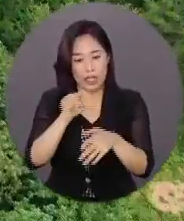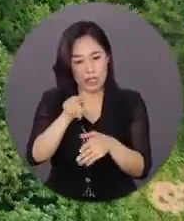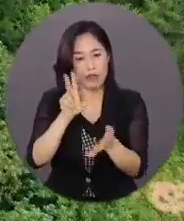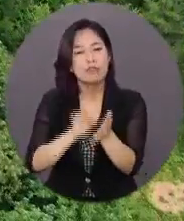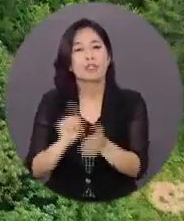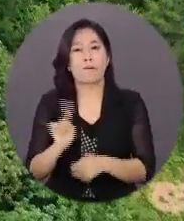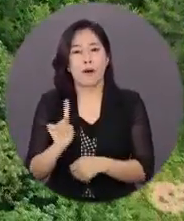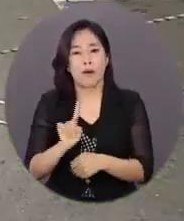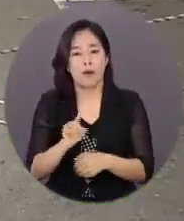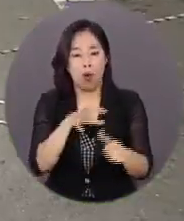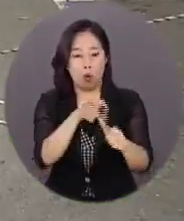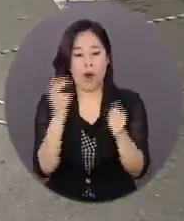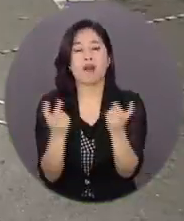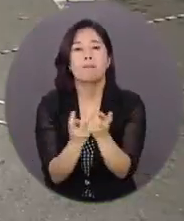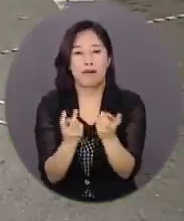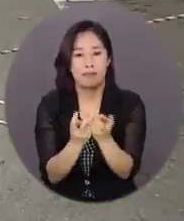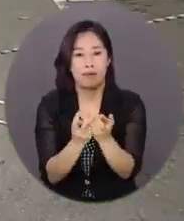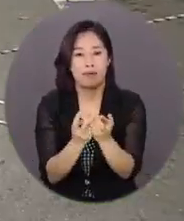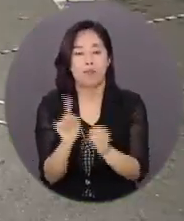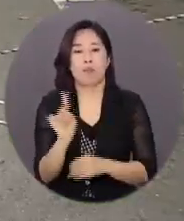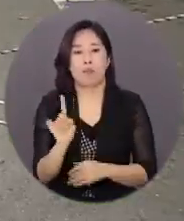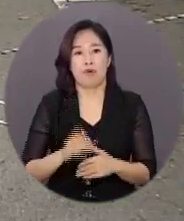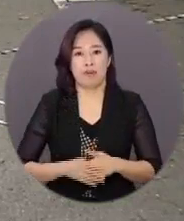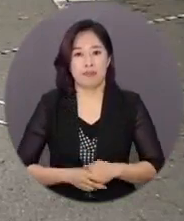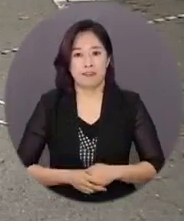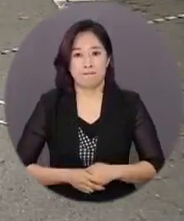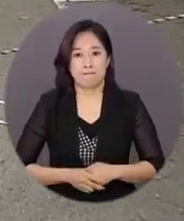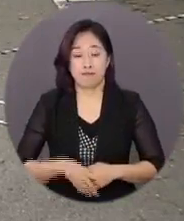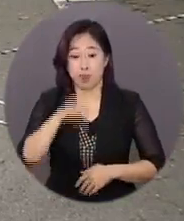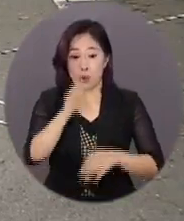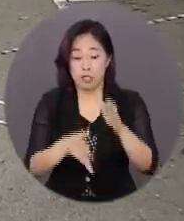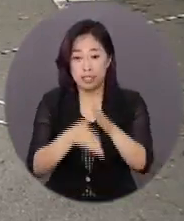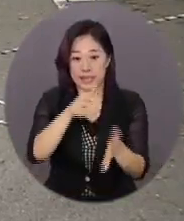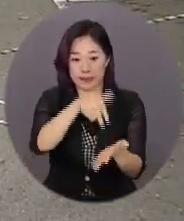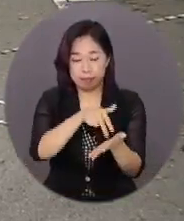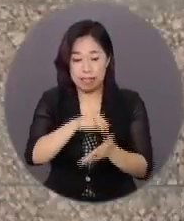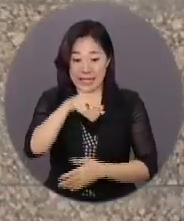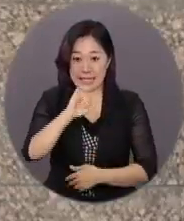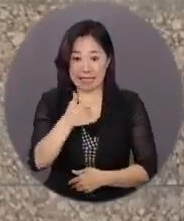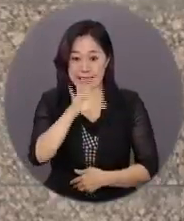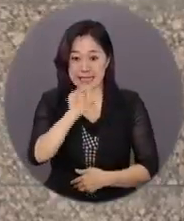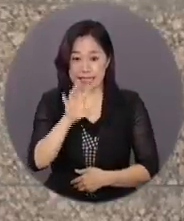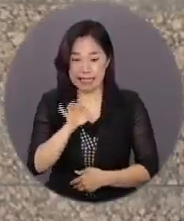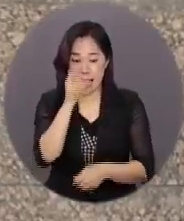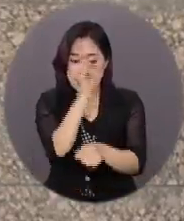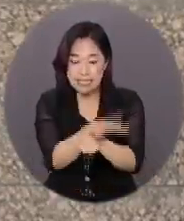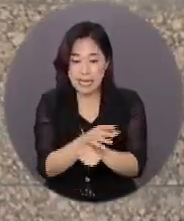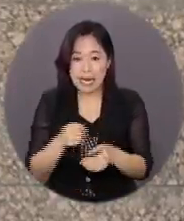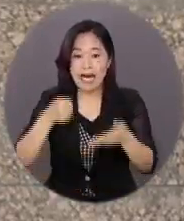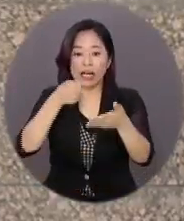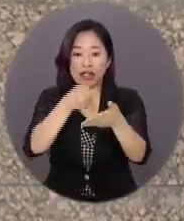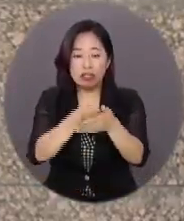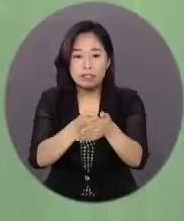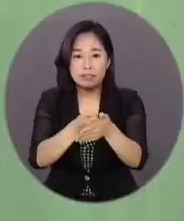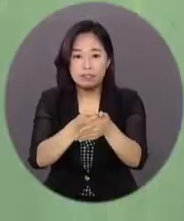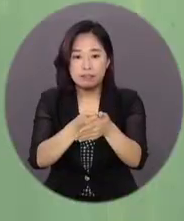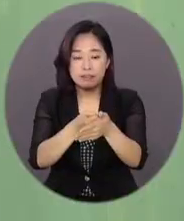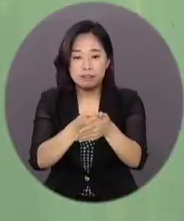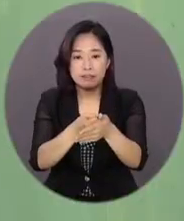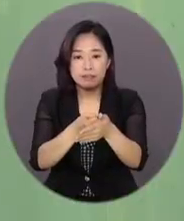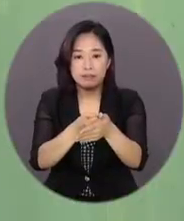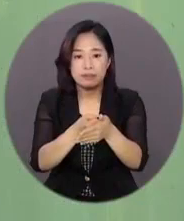이 부지를 어떻게 활용할 것인가입니다. 광주시는 신양파크 호텔 매입을 결정하는데 결정적 역할을